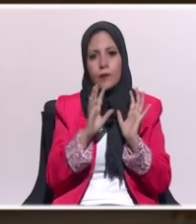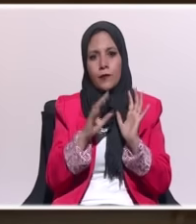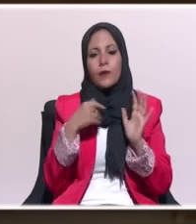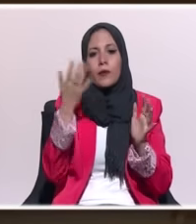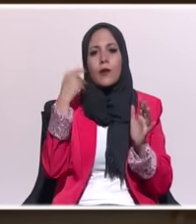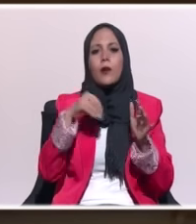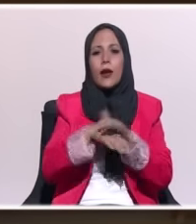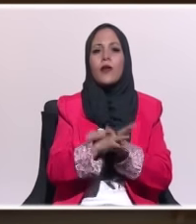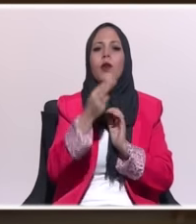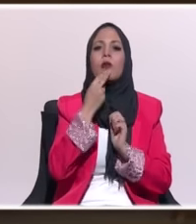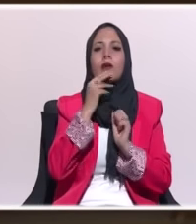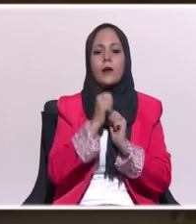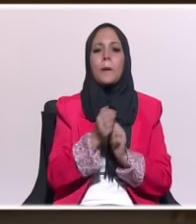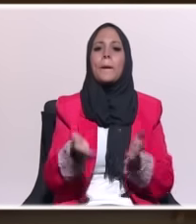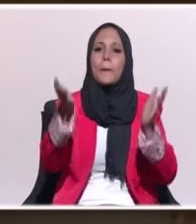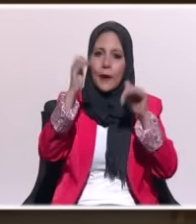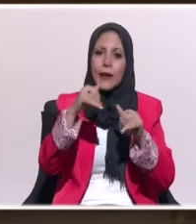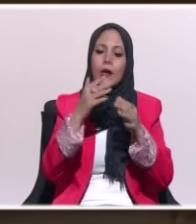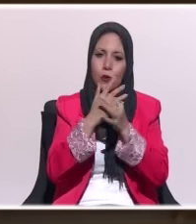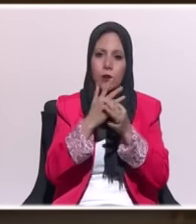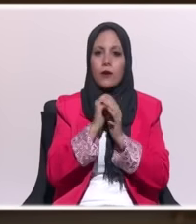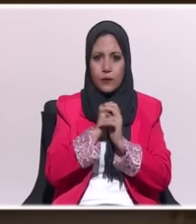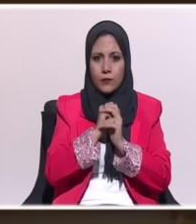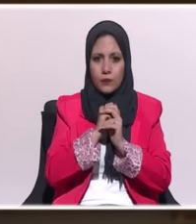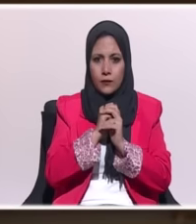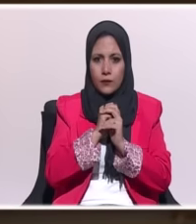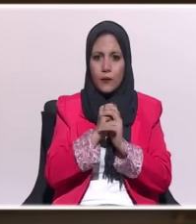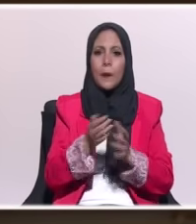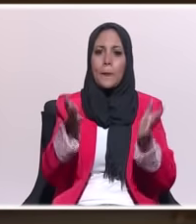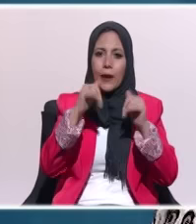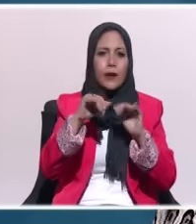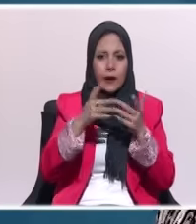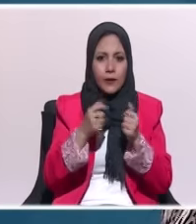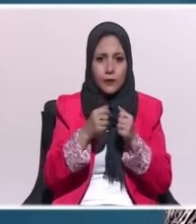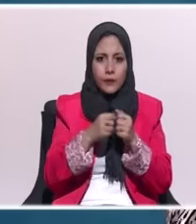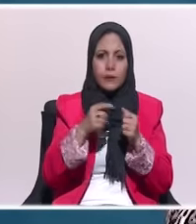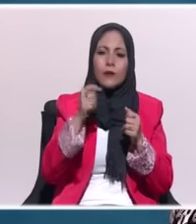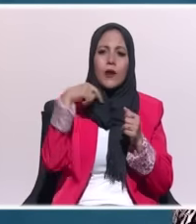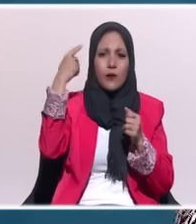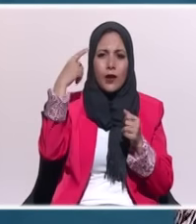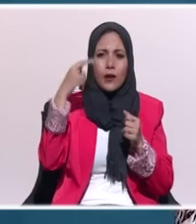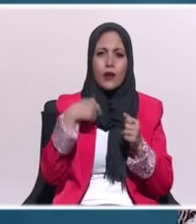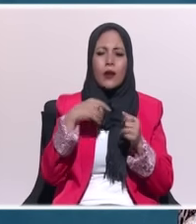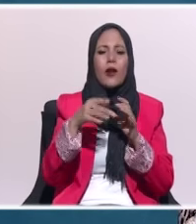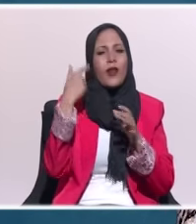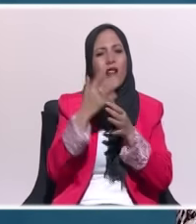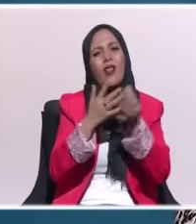ولد. خلفتي ولد؟ وبعدين اتجوزتيه؟ وبعدين قلت ايه لا